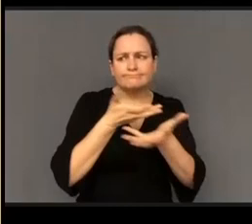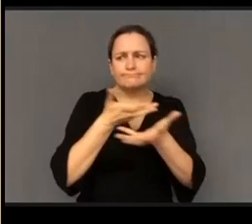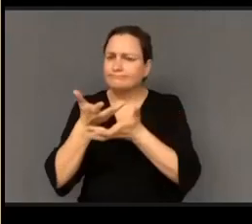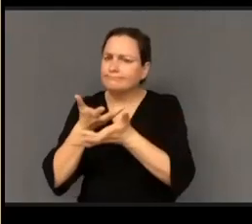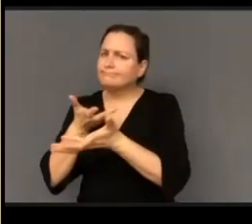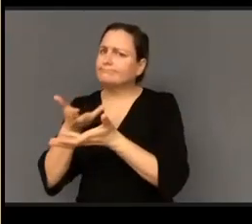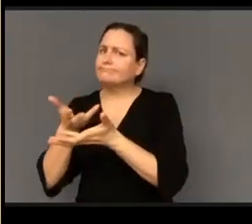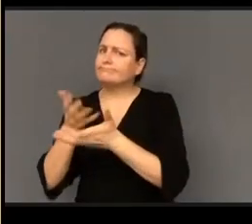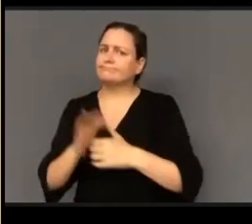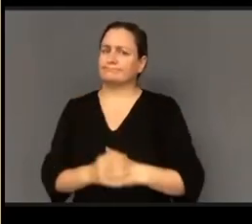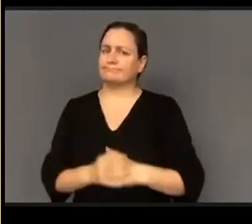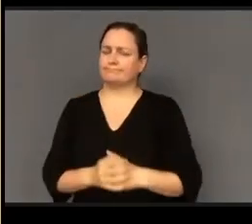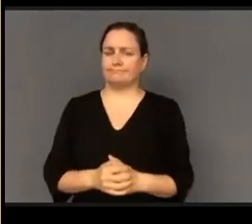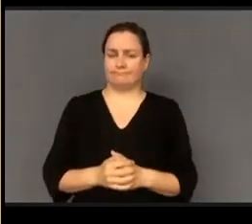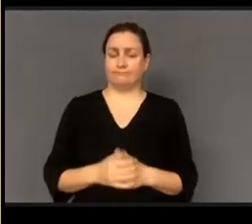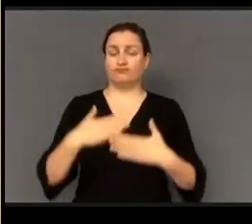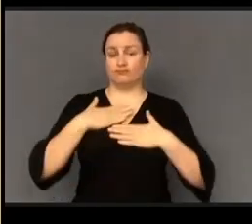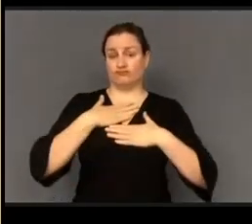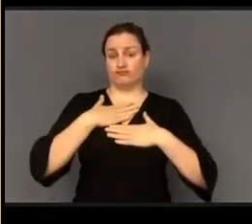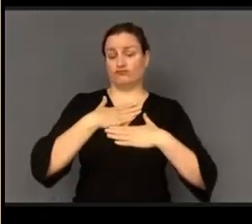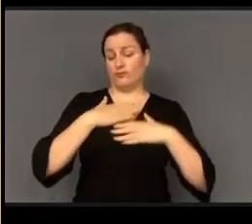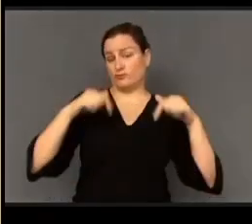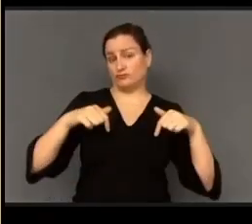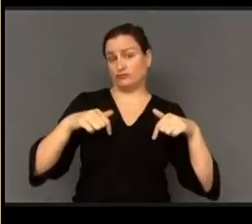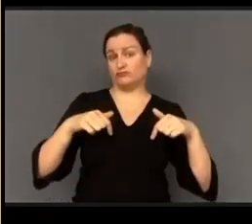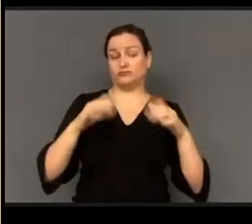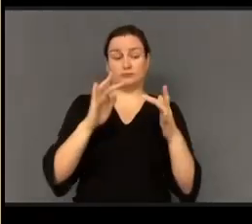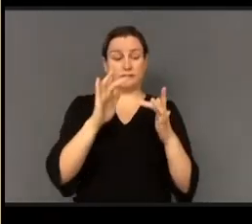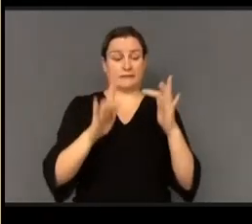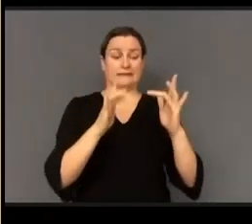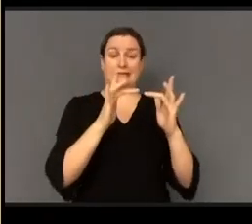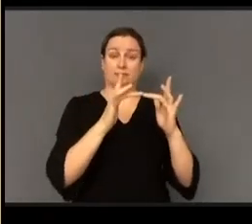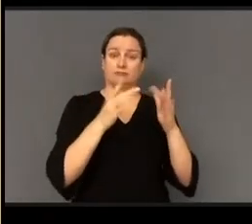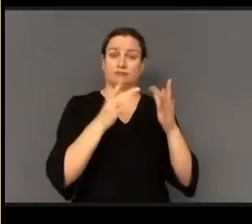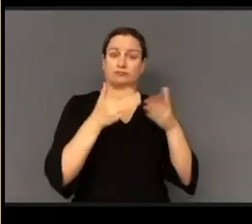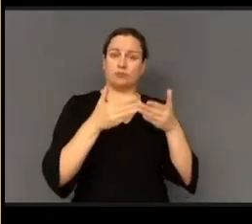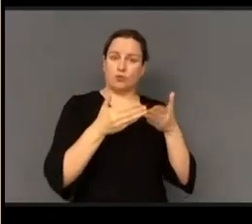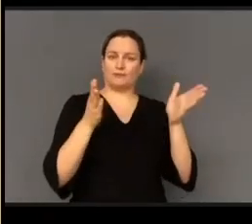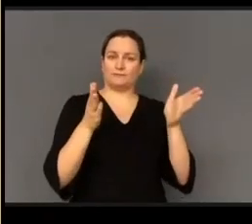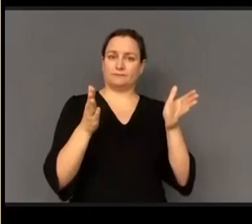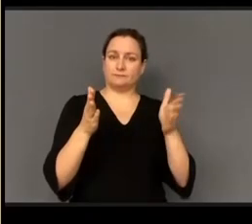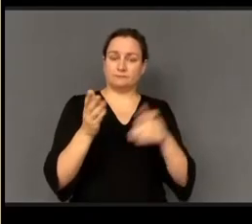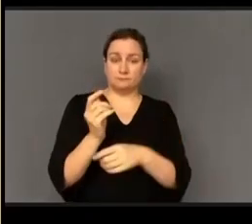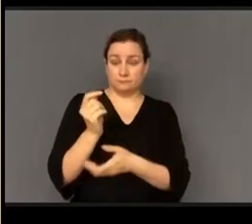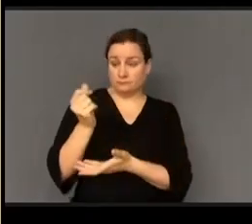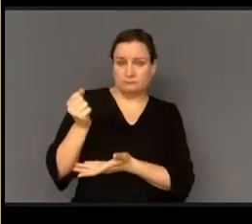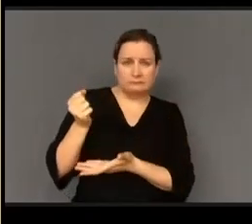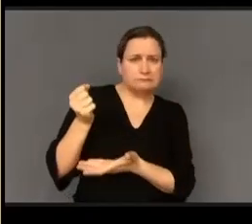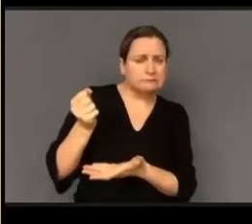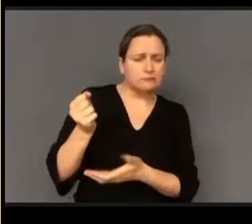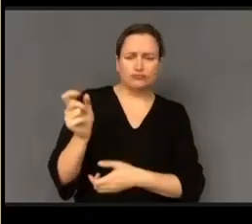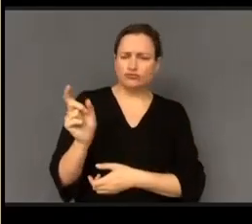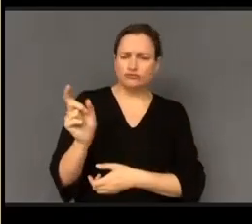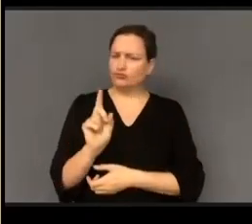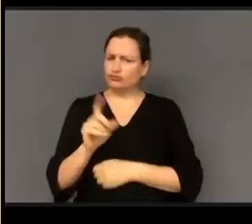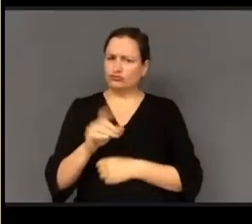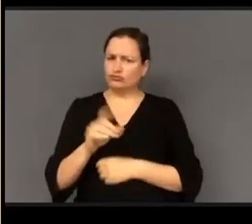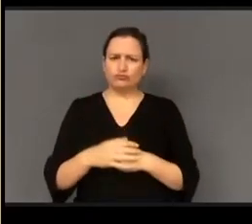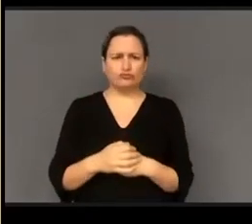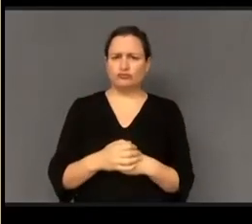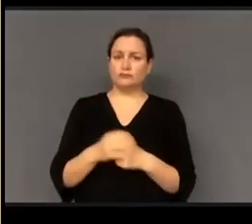Nous pensons qu'il est nécessaire de maintenir un Internet ouvert, libre, mondial,